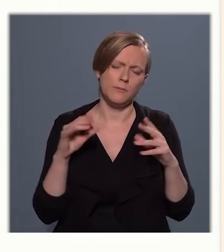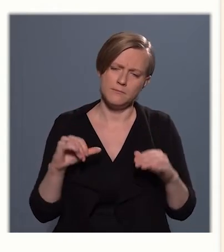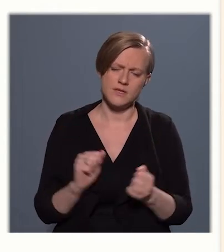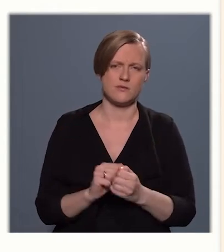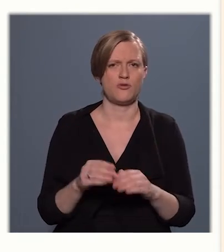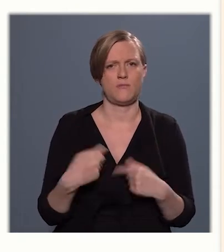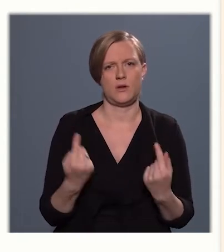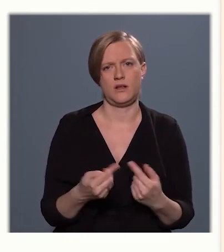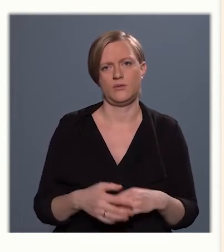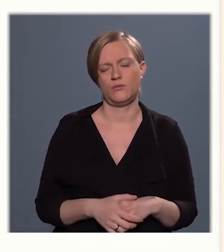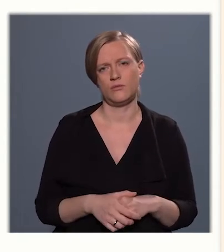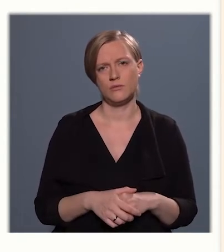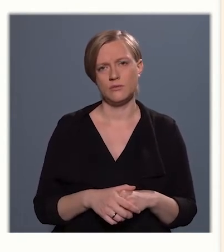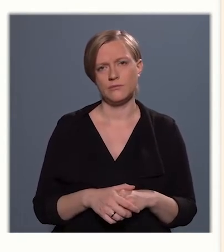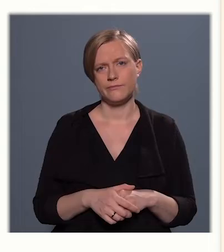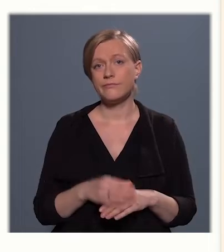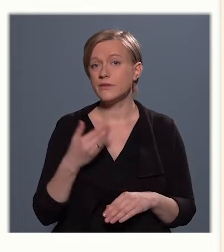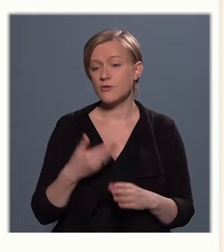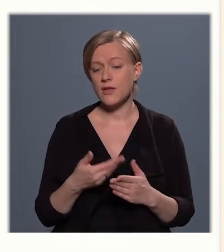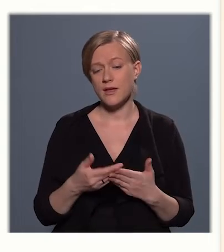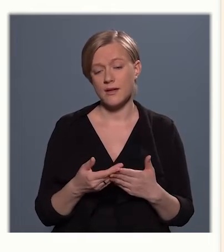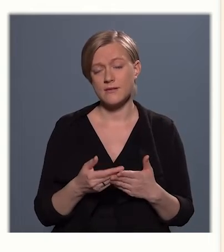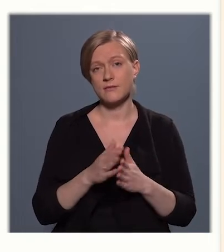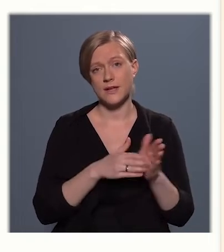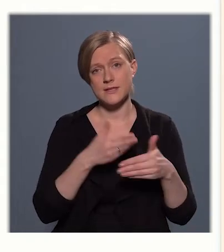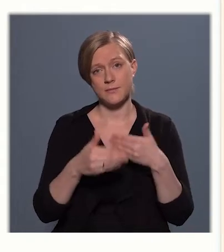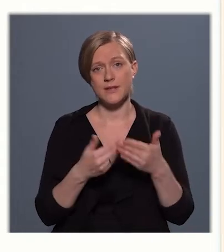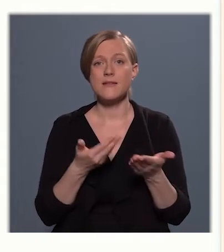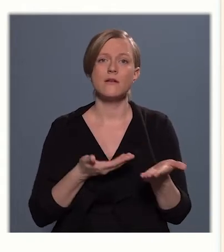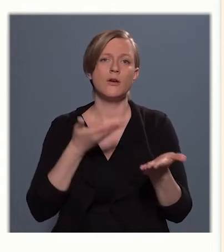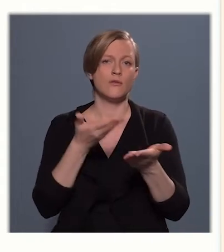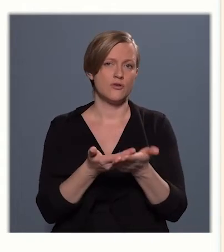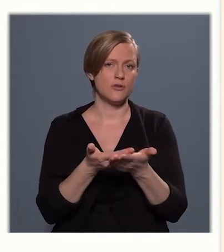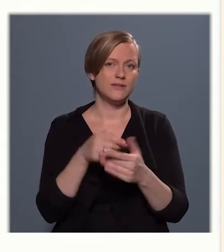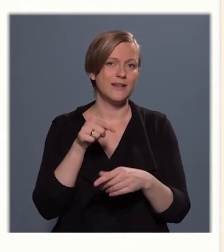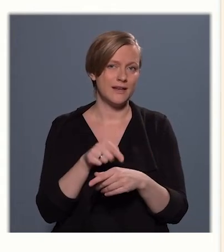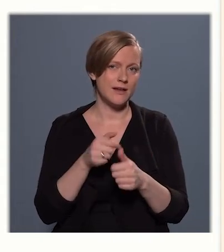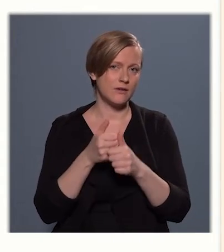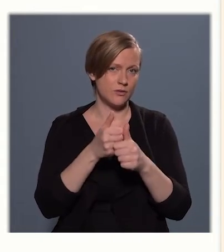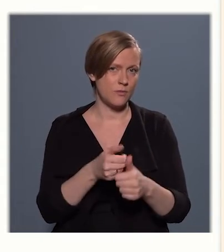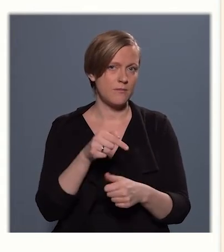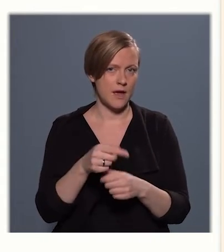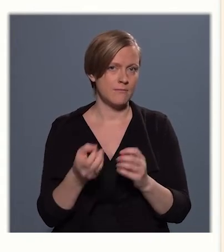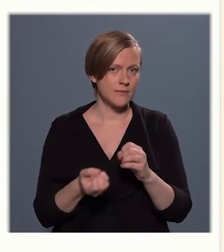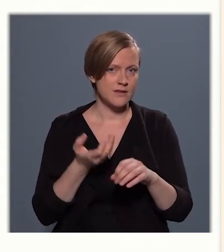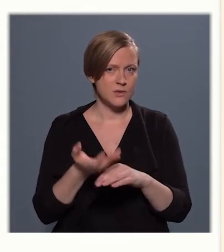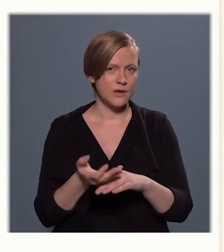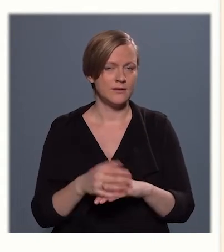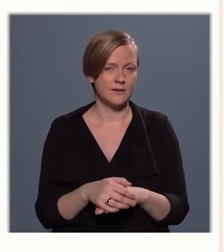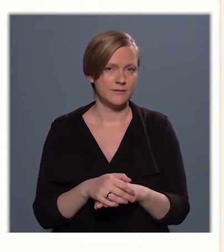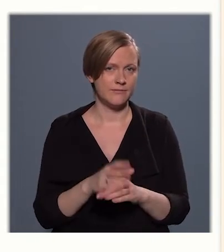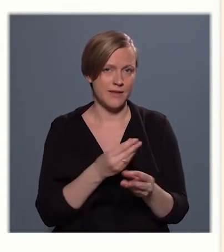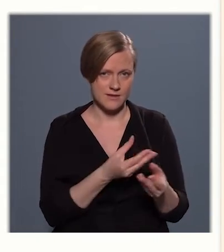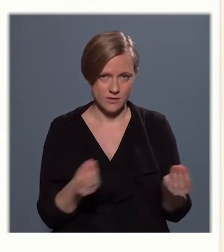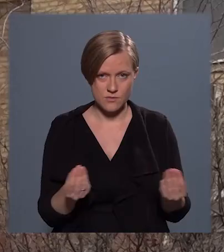legyünk. És ez a kezdeményezés, ez a javaslat, az ennek nyomán megszületett eszközök, amiket